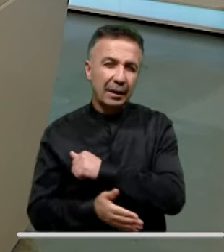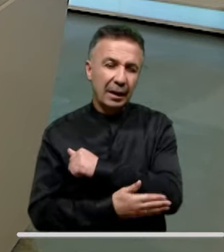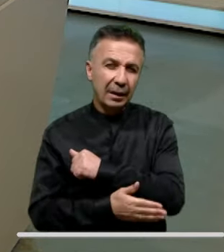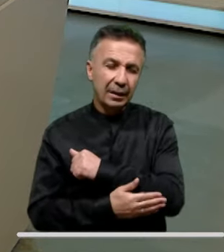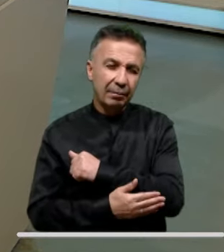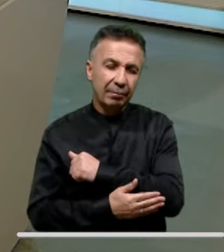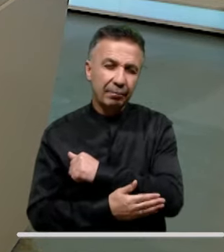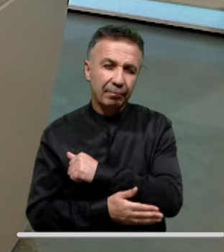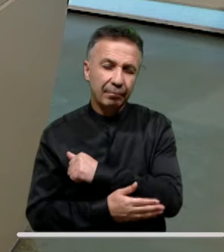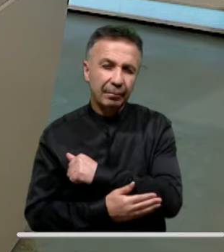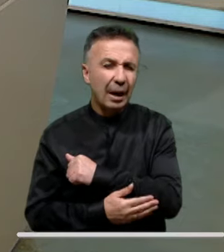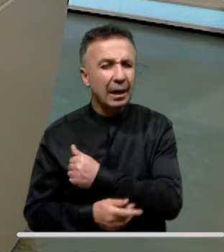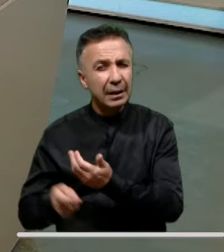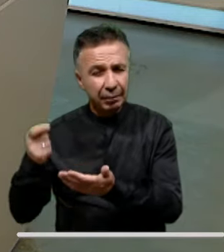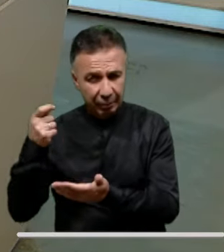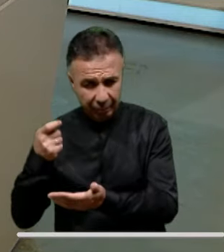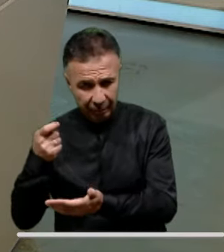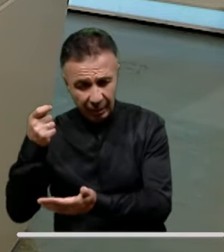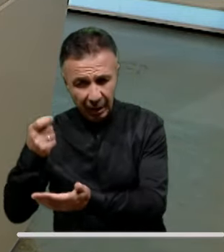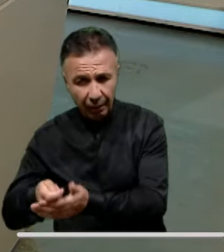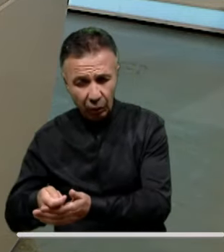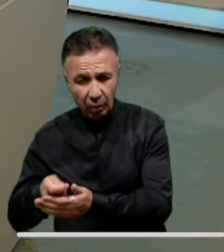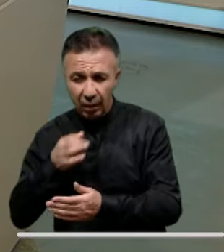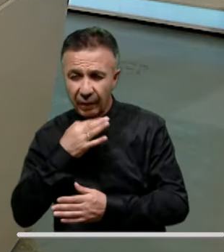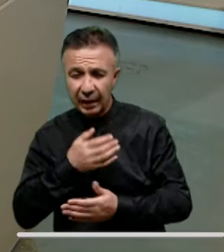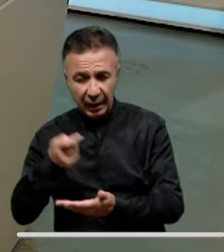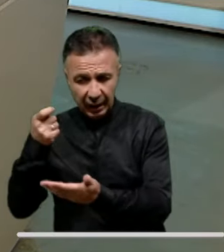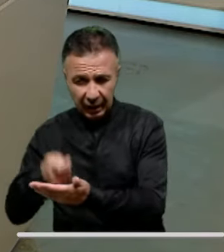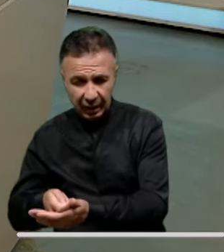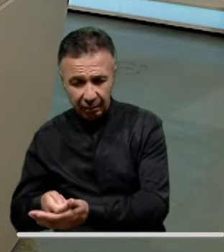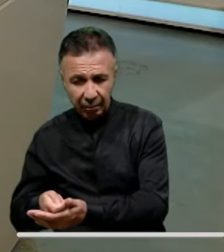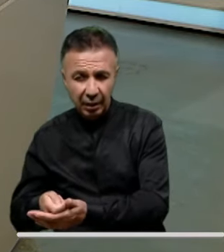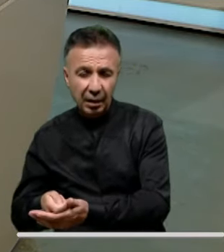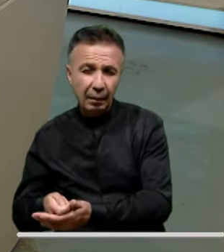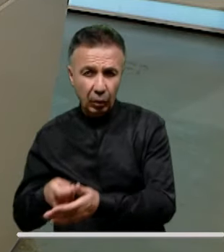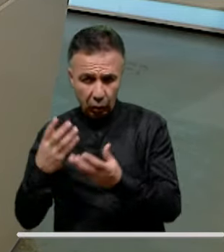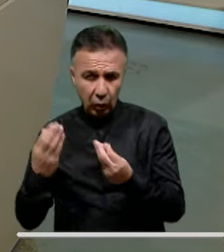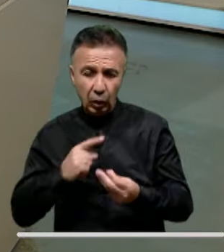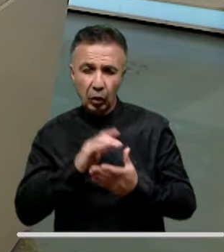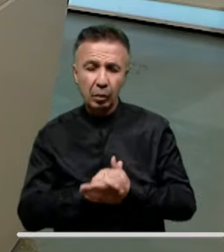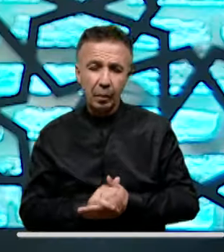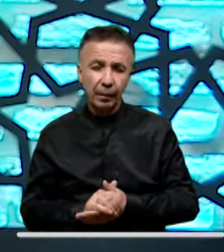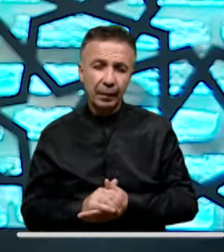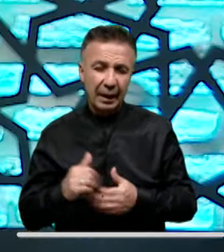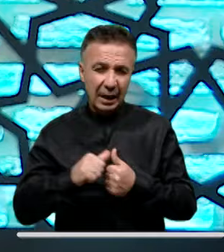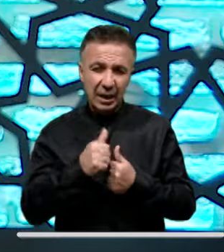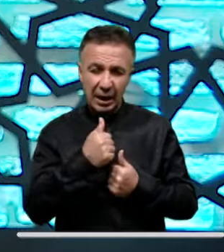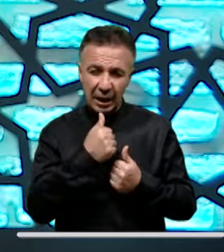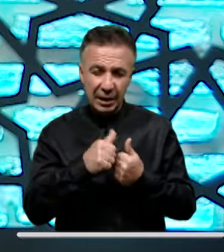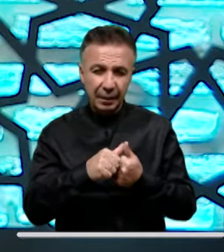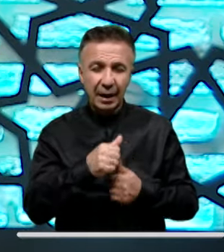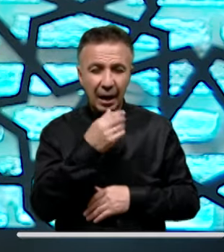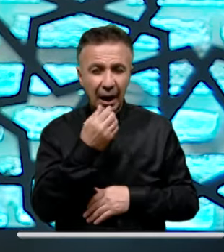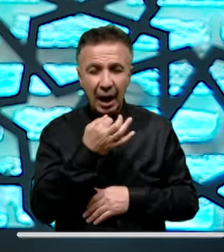bizim için. Ben ona söylemesem olur mu, eşimin haberi olmasa? Peki, soralım. Sakin anne, hürmet ediyorum. Ellerinden